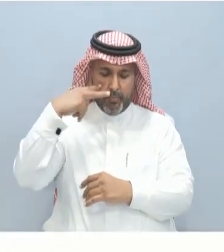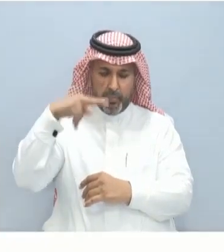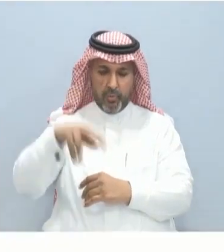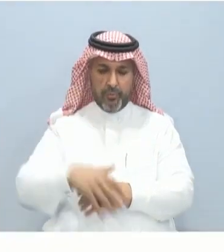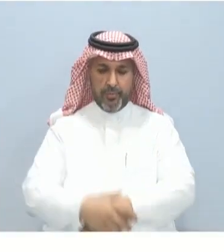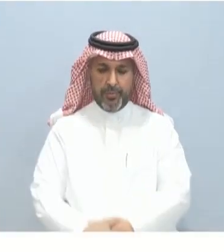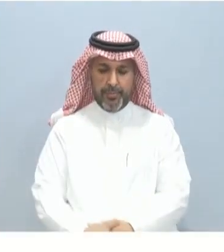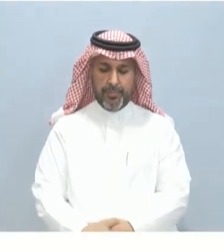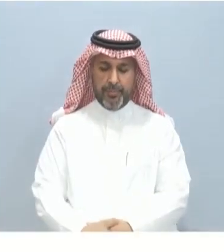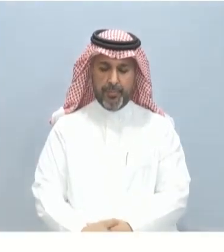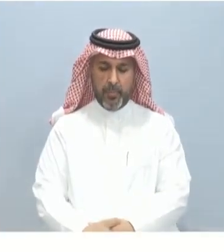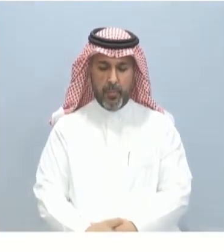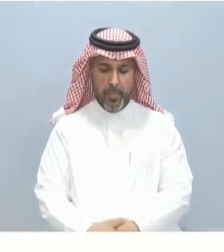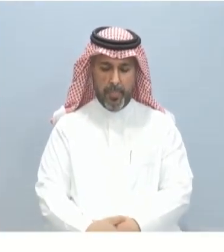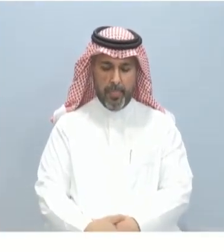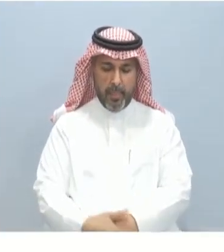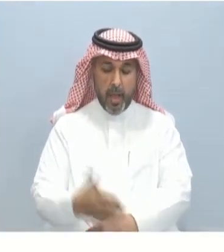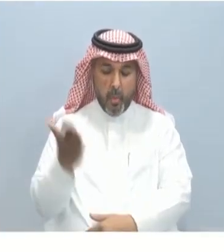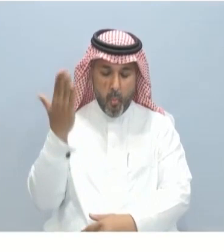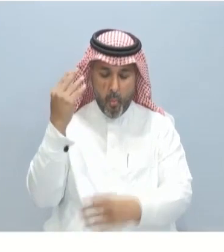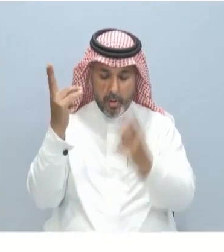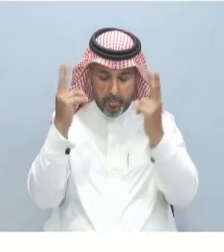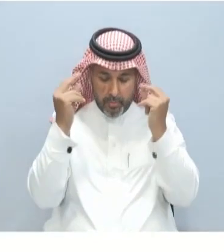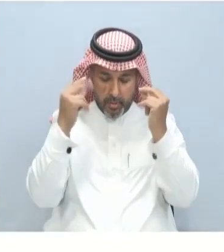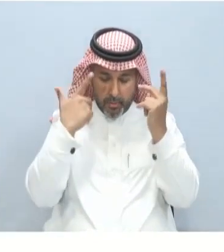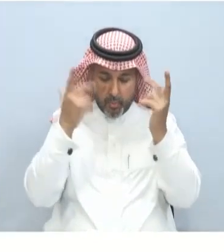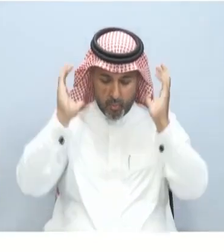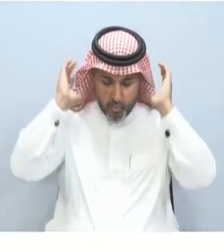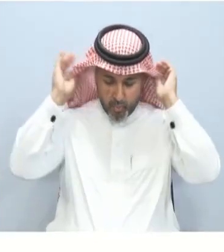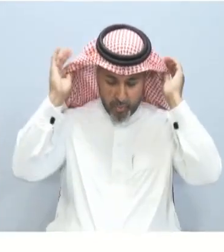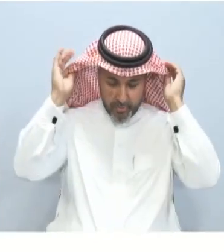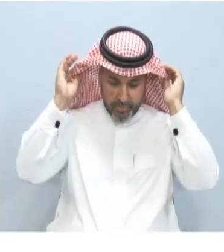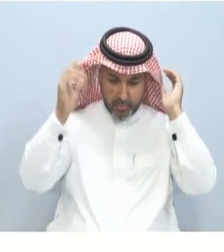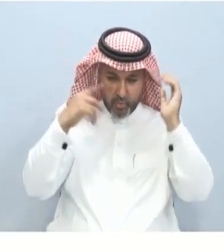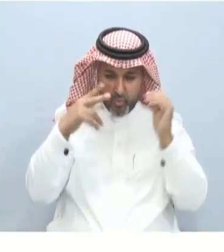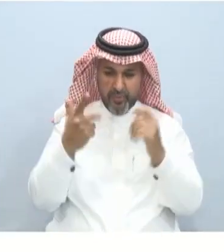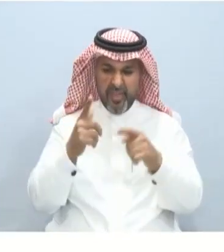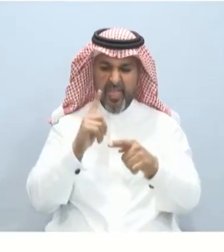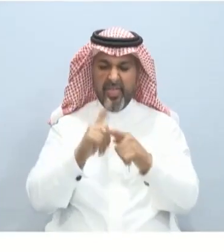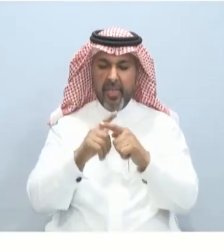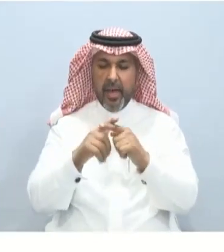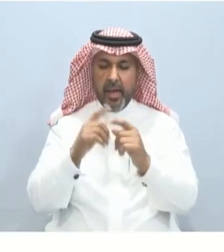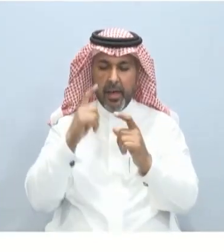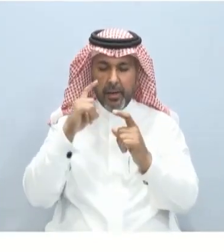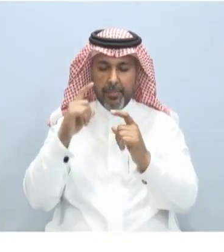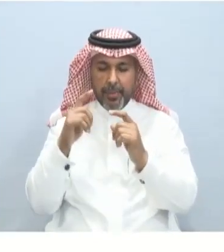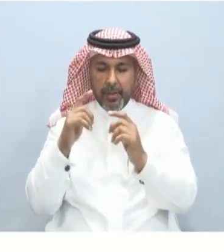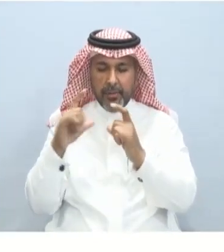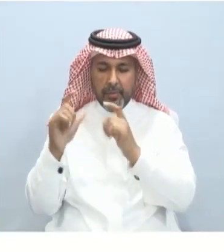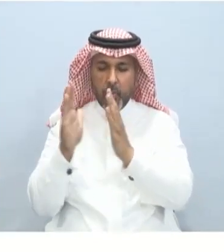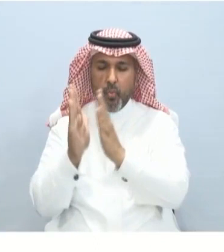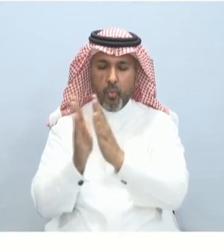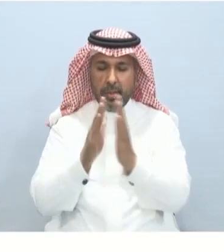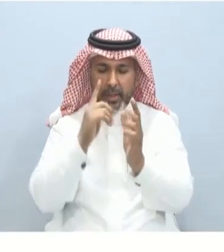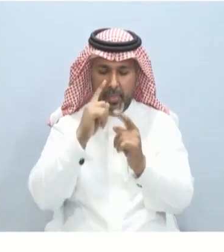في تعرفنا في الحصه السابقه او فيما سبق على ايجاد ناتج ضرب مجموع وحيدتي حد بالفرق